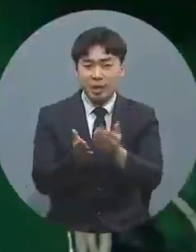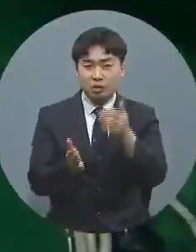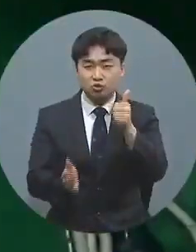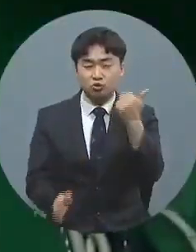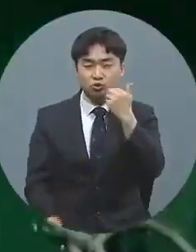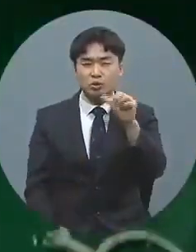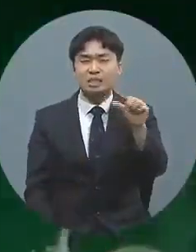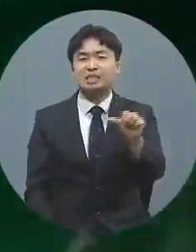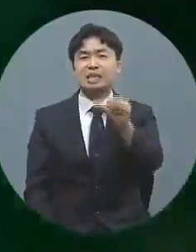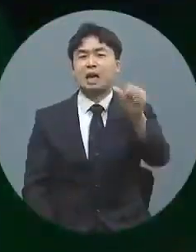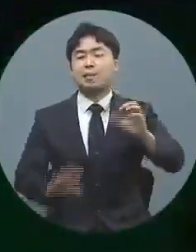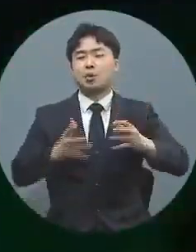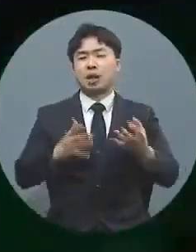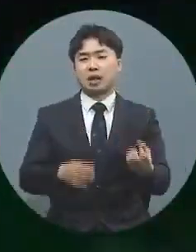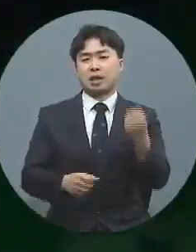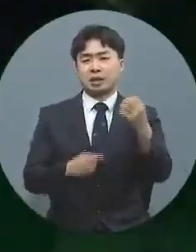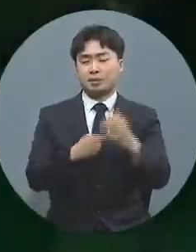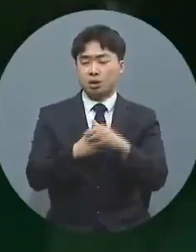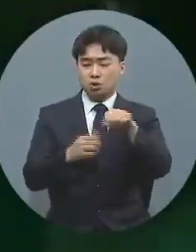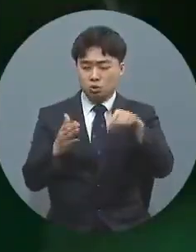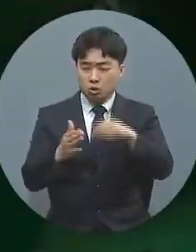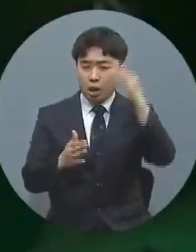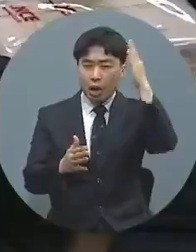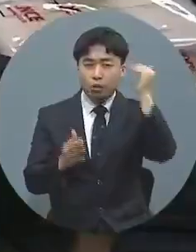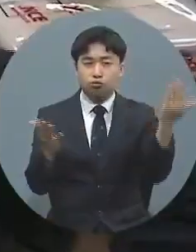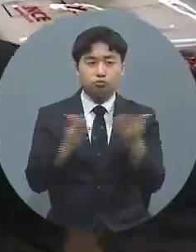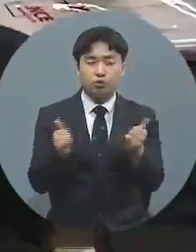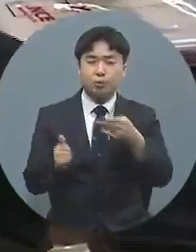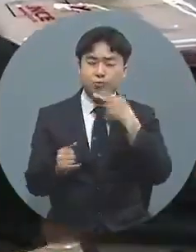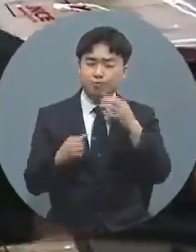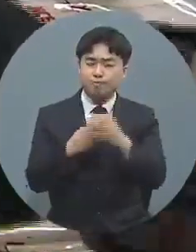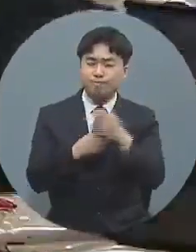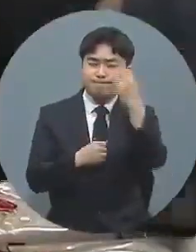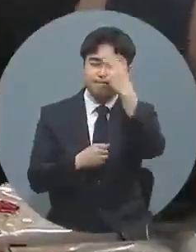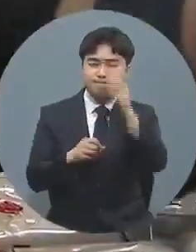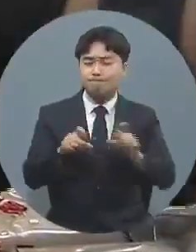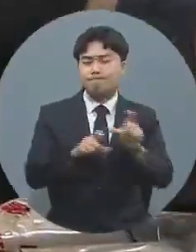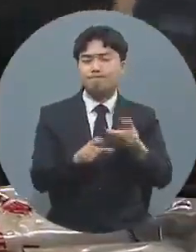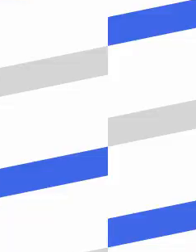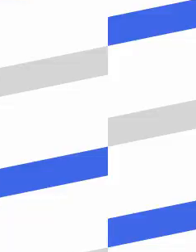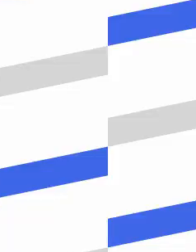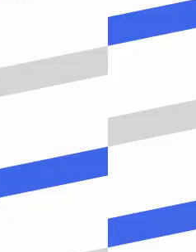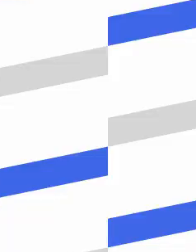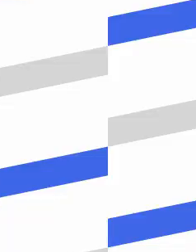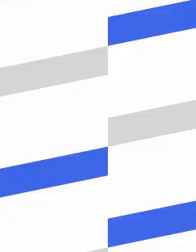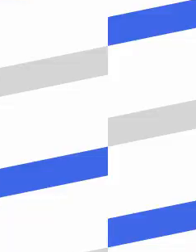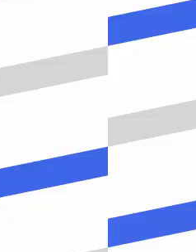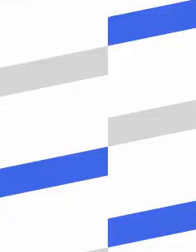한국인 선원이 없는 것으로 보고 수사를 확대하고 있습니다. MBC 뉴스 이다은입니다.